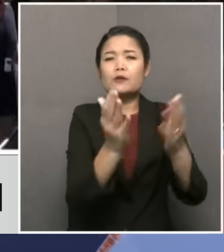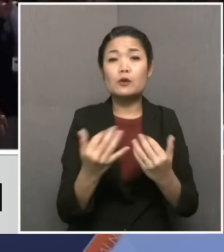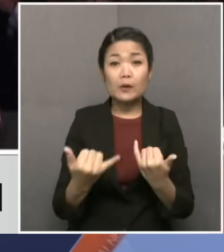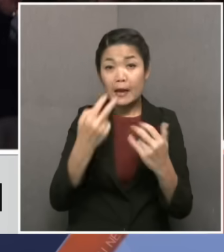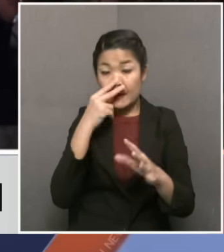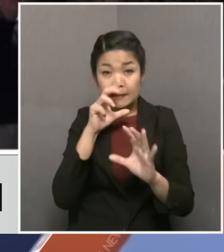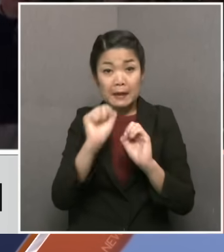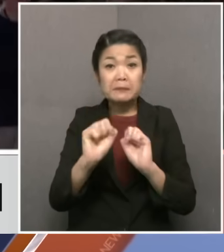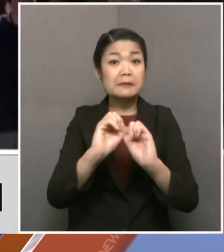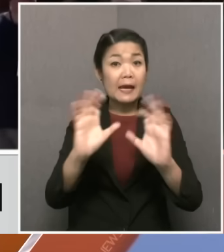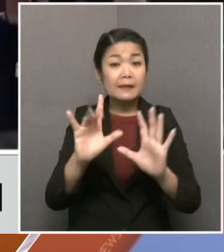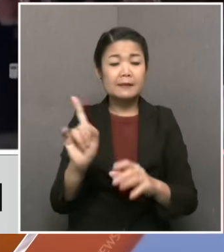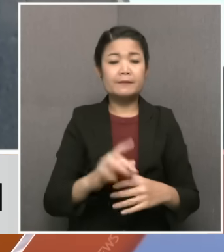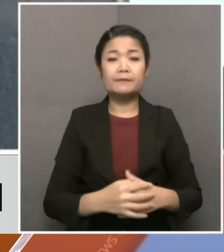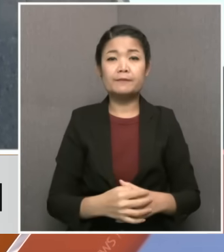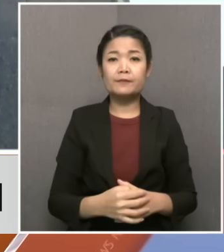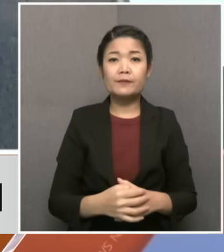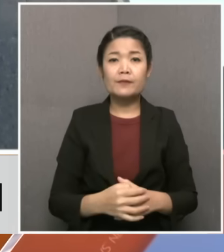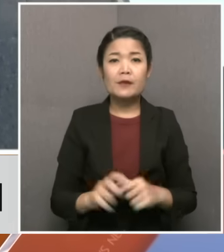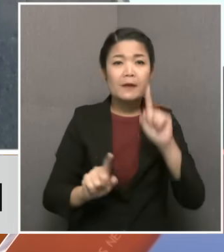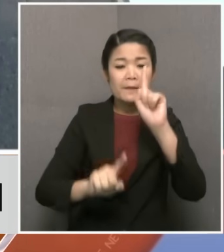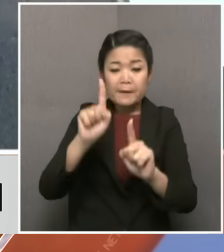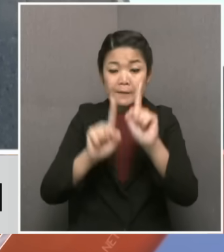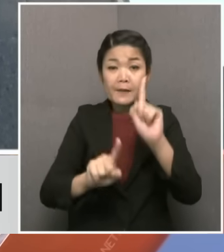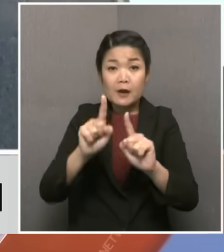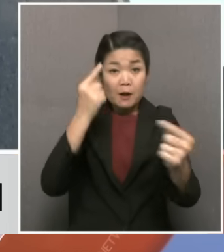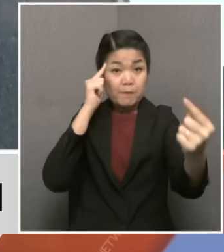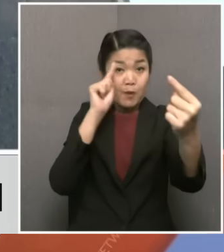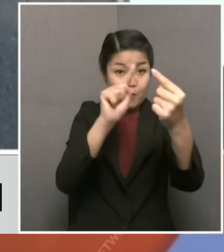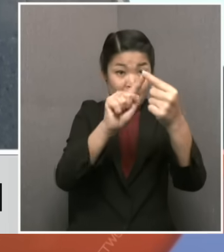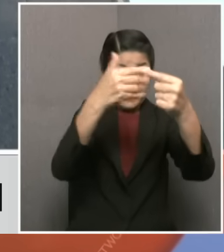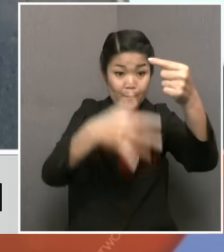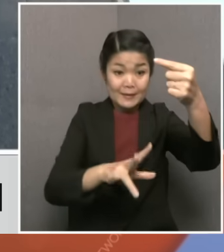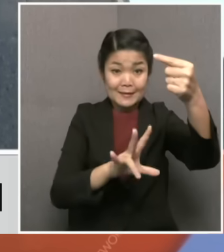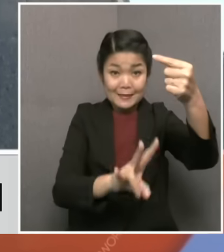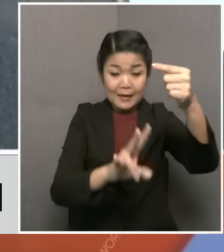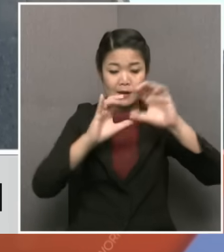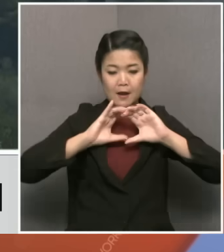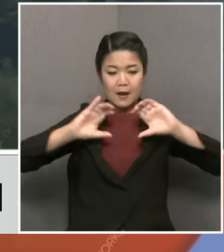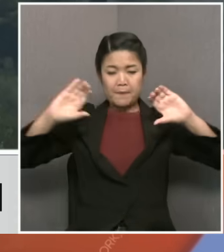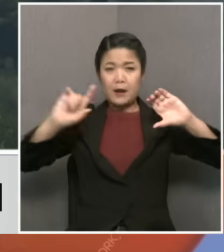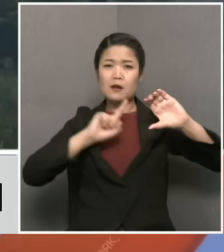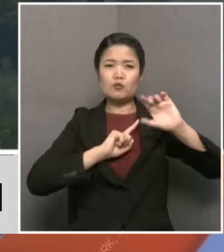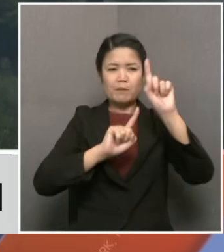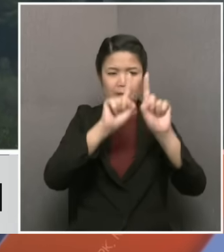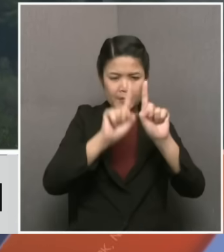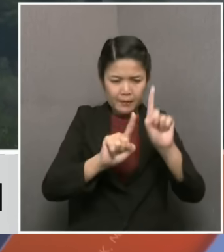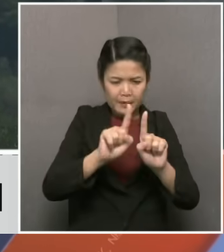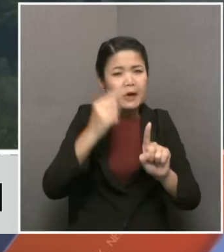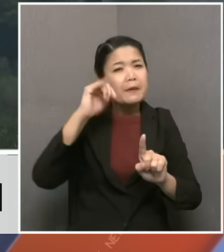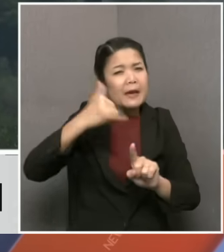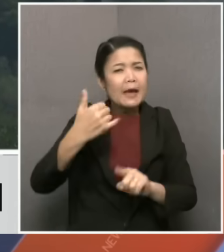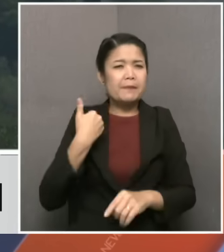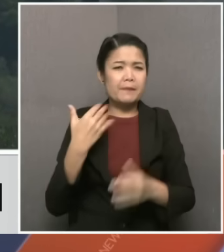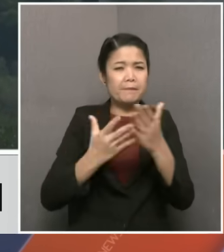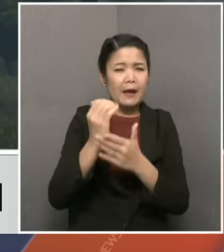ชัดได้เลยว่าการประเมินเป้าหมายเกียรติเป้าหมายโดยรัฐบาลนะครับที่ผมบอกว่าเราอาจจะได้แค่ 2-3 เป้าหมายเนี่ย